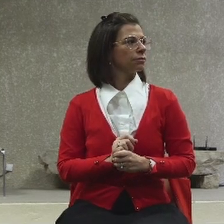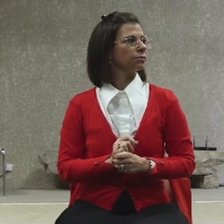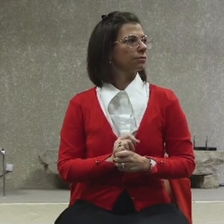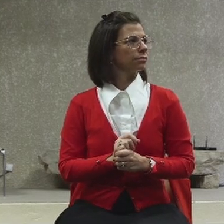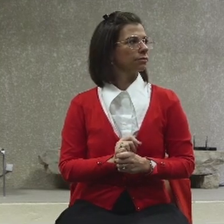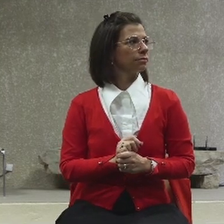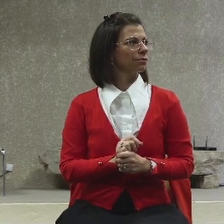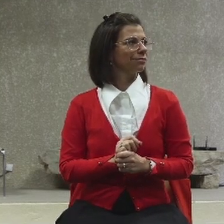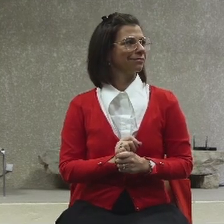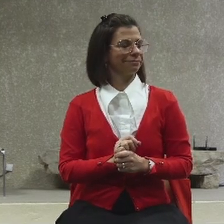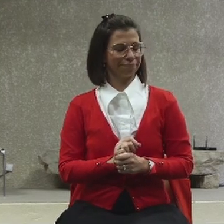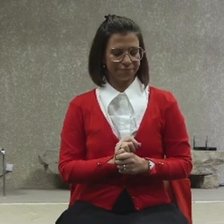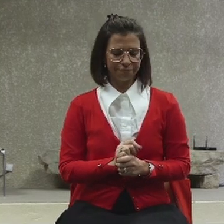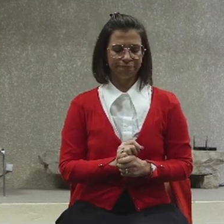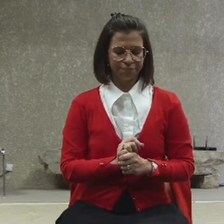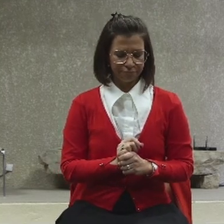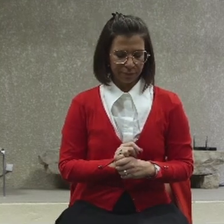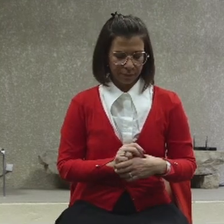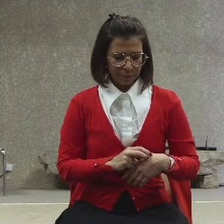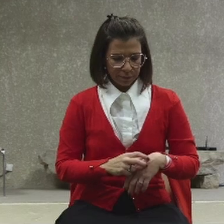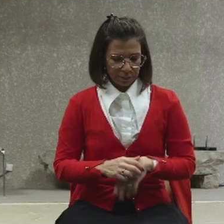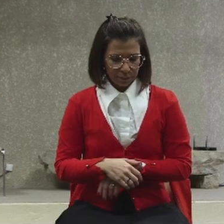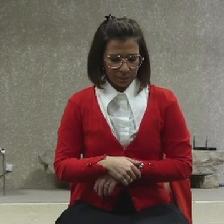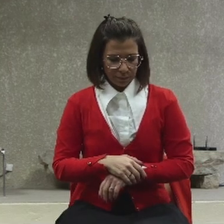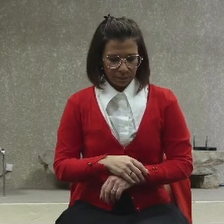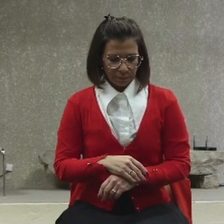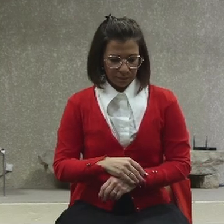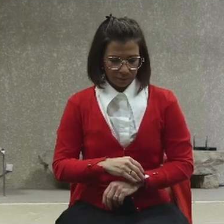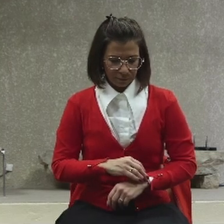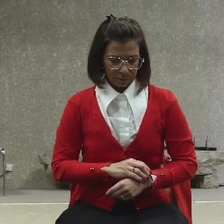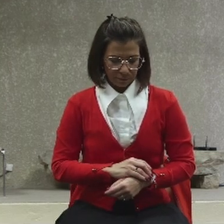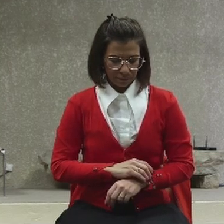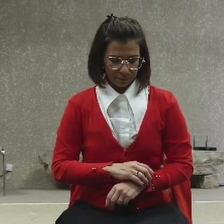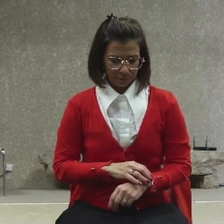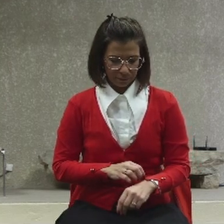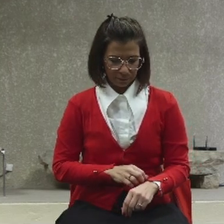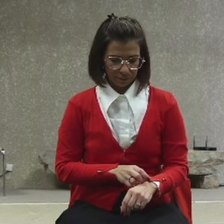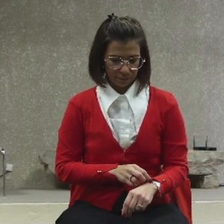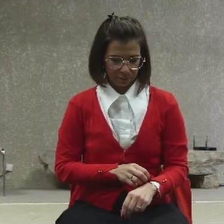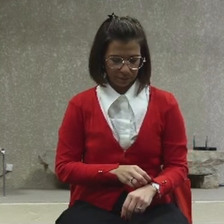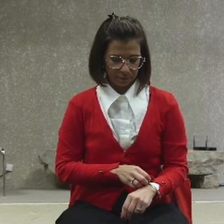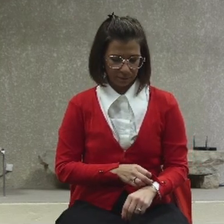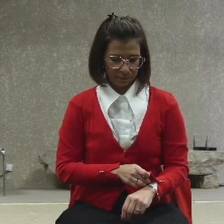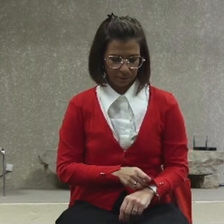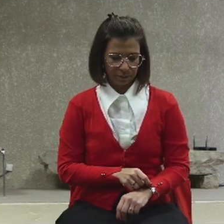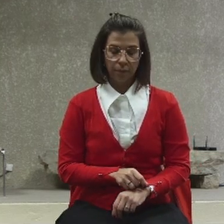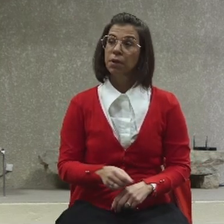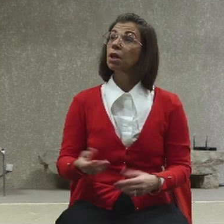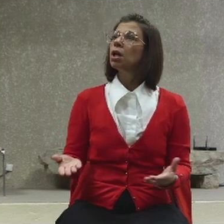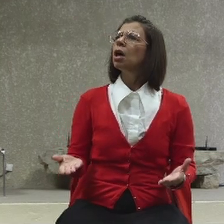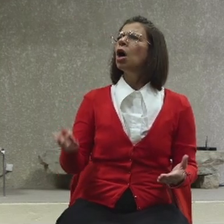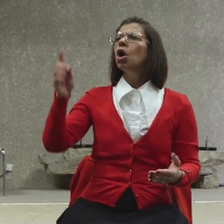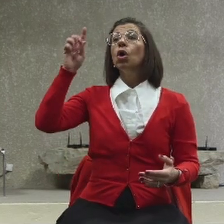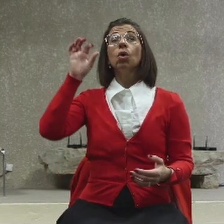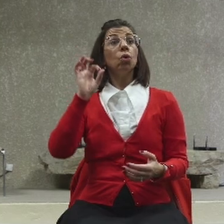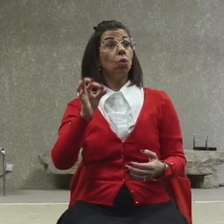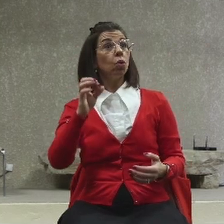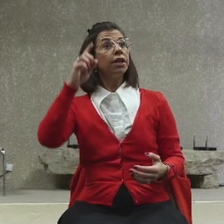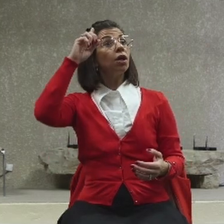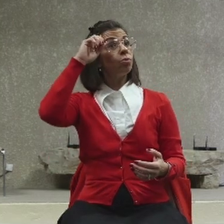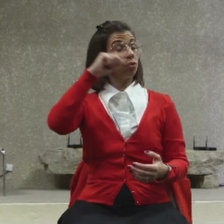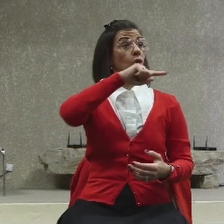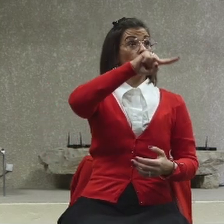1 Corinthiens 1,18, ce sera notre verset d'introduction. « Car la prédication de la croix est une folie pour